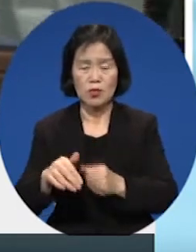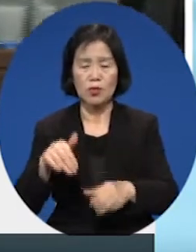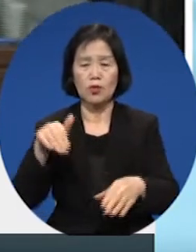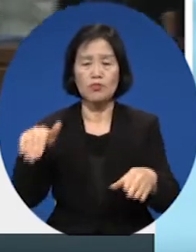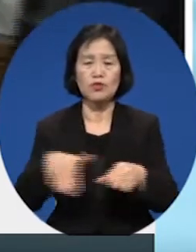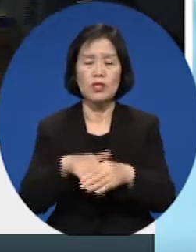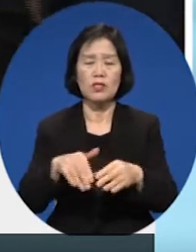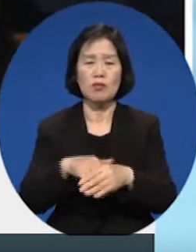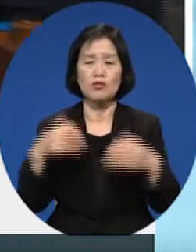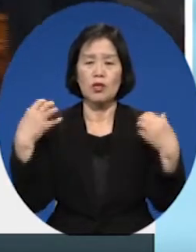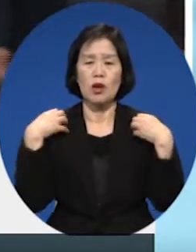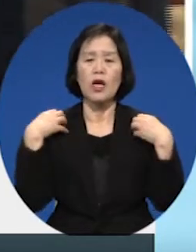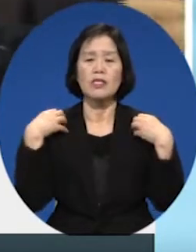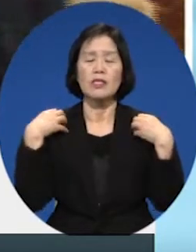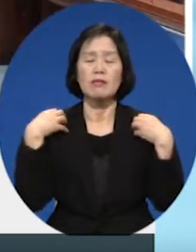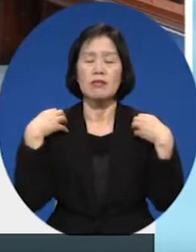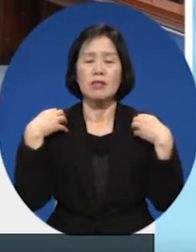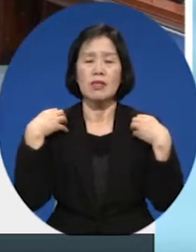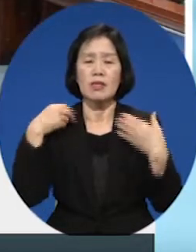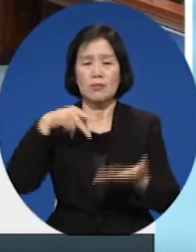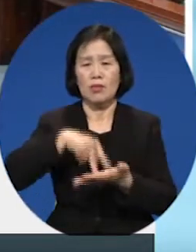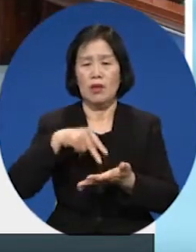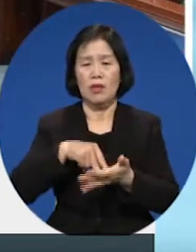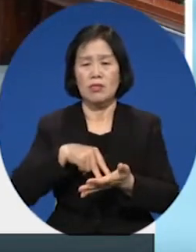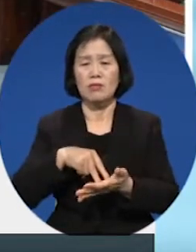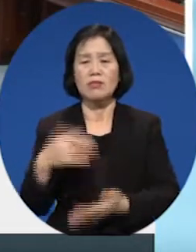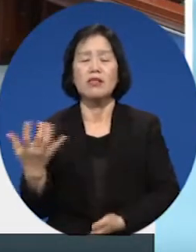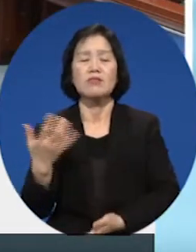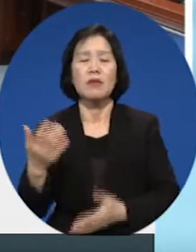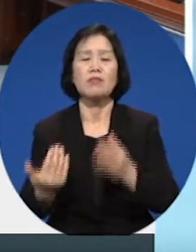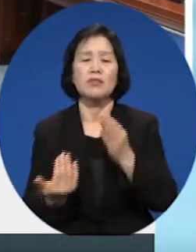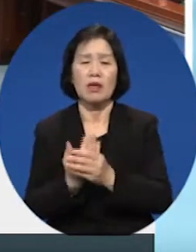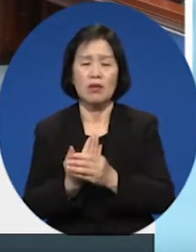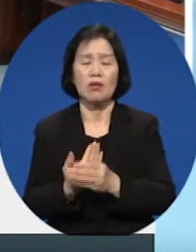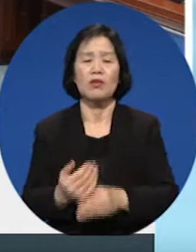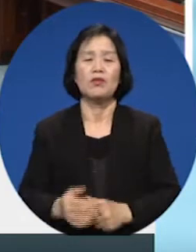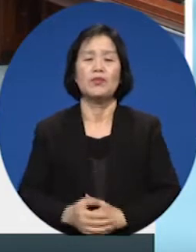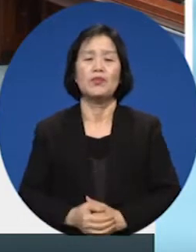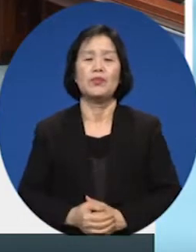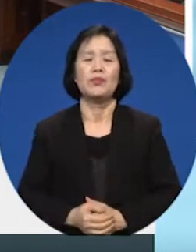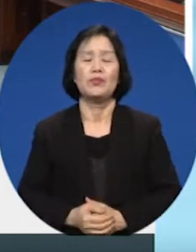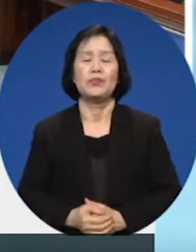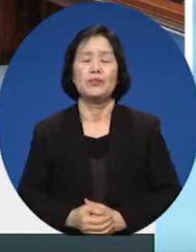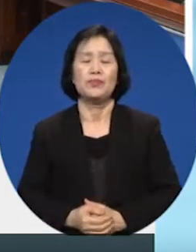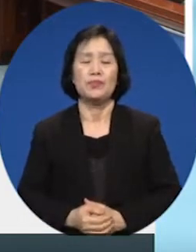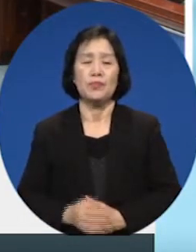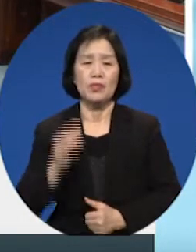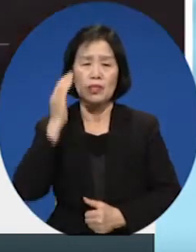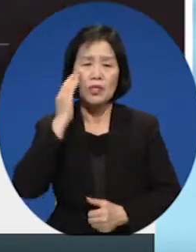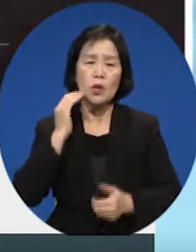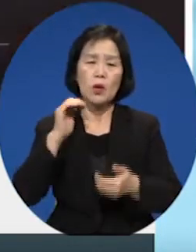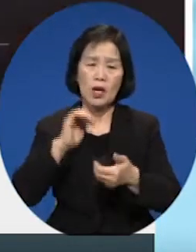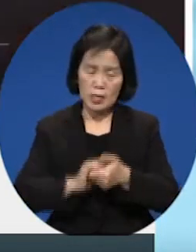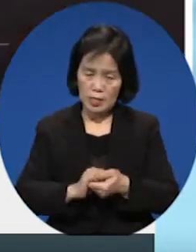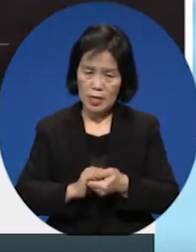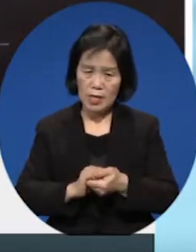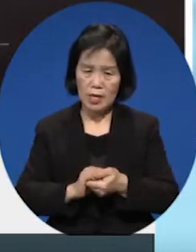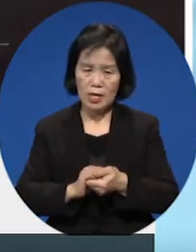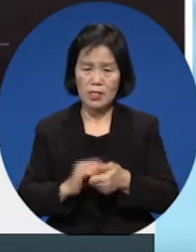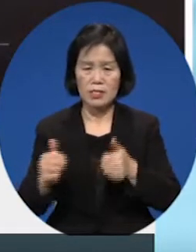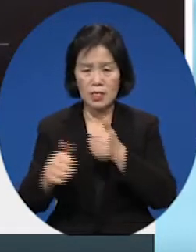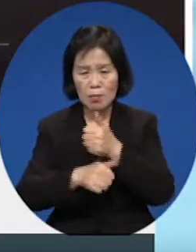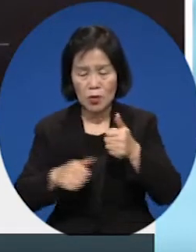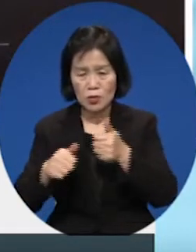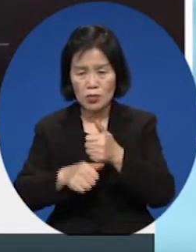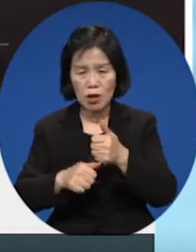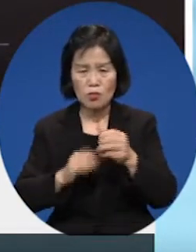입장에서 굉장히 뼈아픈 사건이죠 아 뭐 레인 더 까지는 아니더라 고 또 청와대가 뭔가 어차 모드라고 의